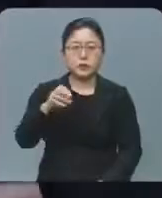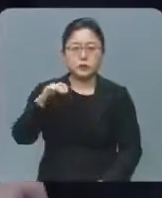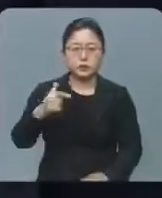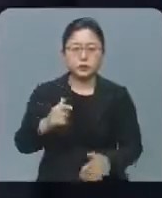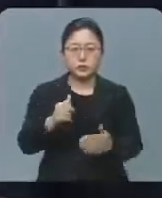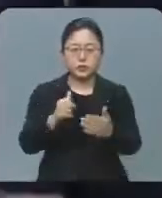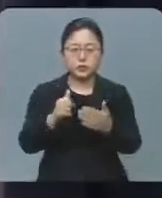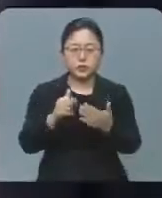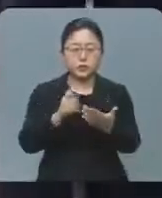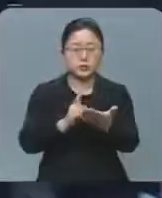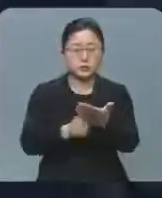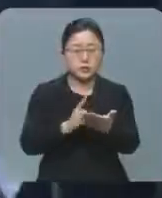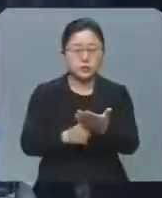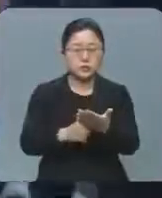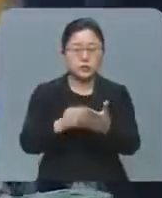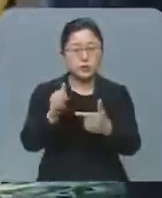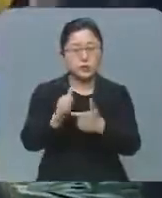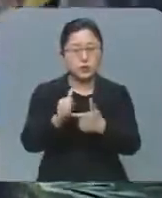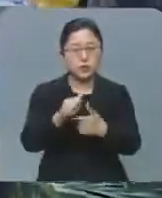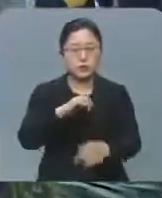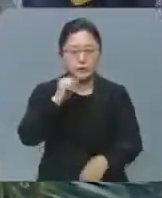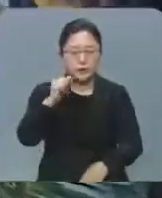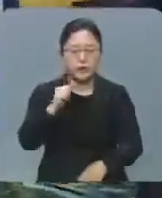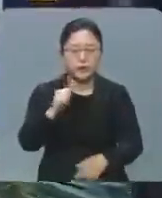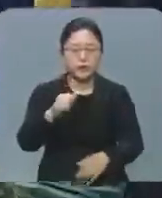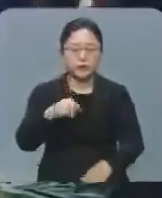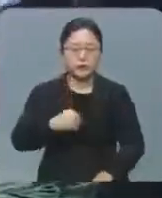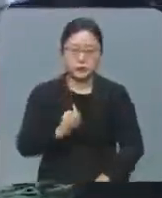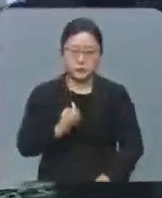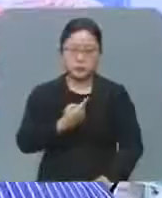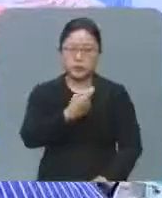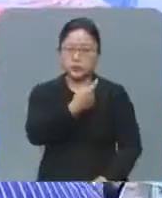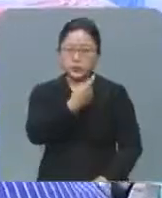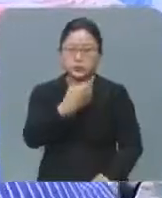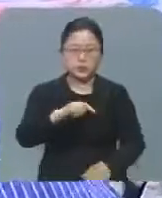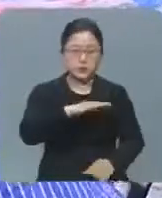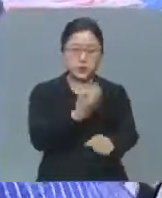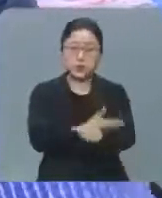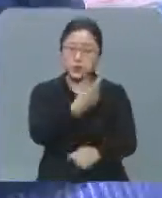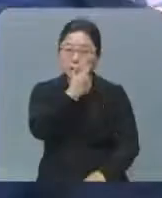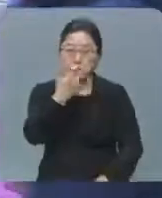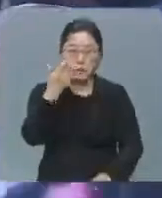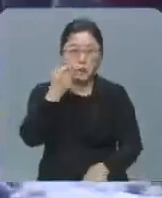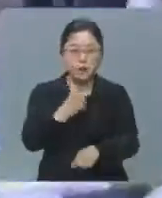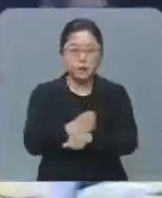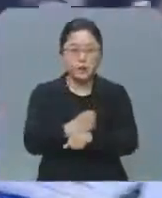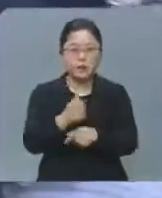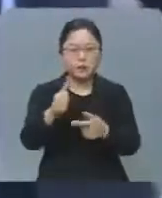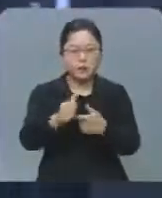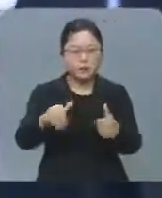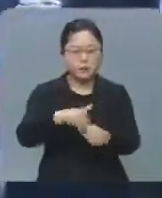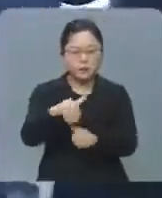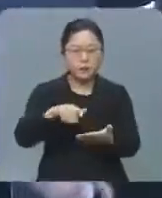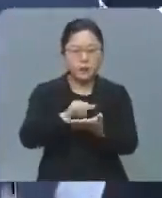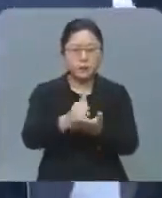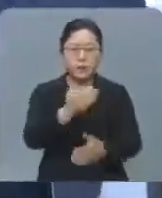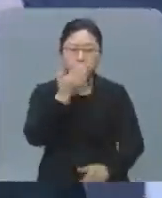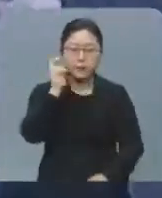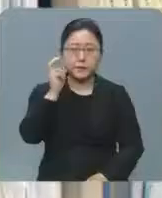호남 출신의 이점을 안고 있어 스스로 대선 경쟁력을 입증하면 호남 유권자의 마음을 얻을 수 있다는 평가를 받고